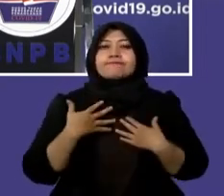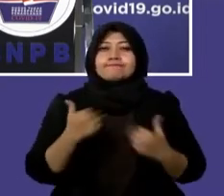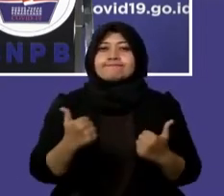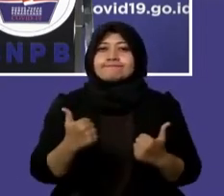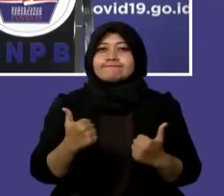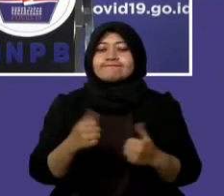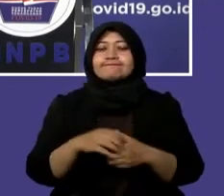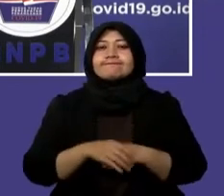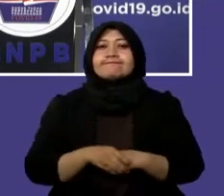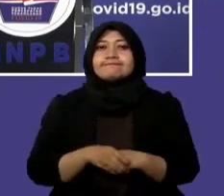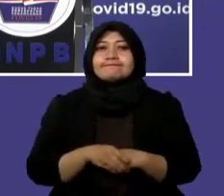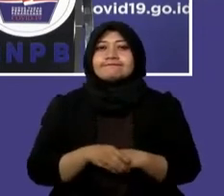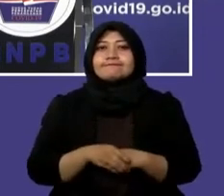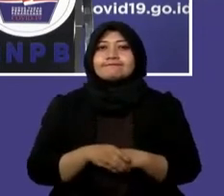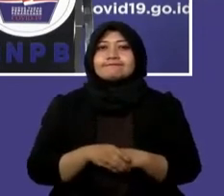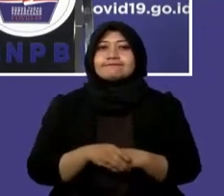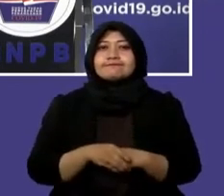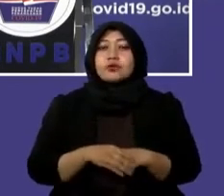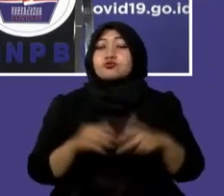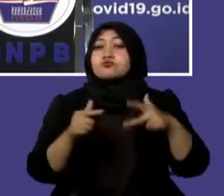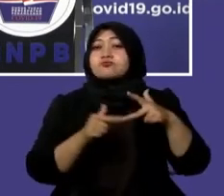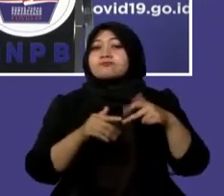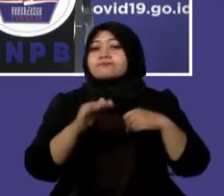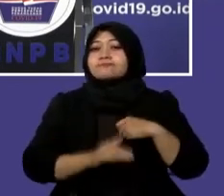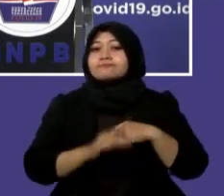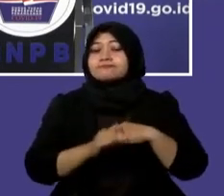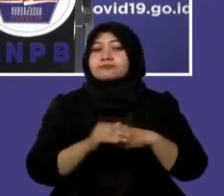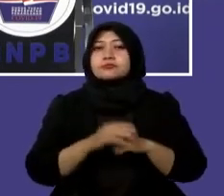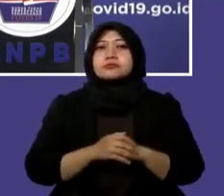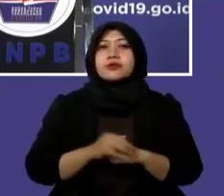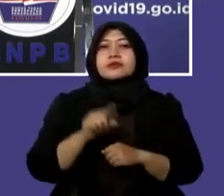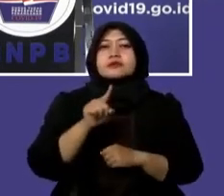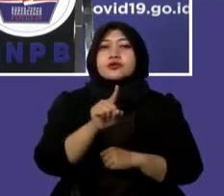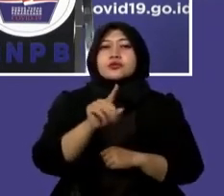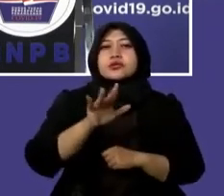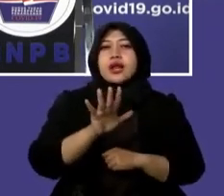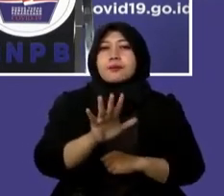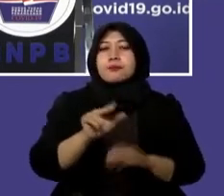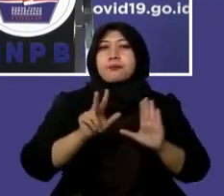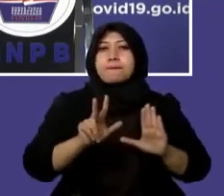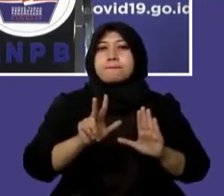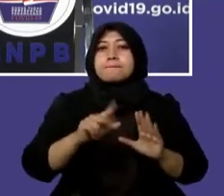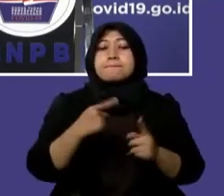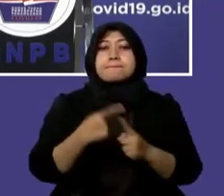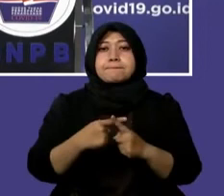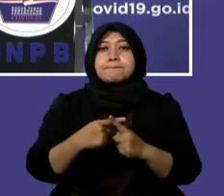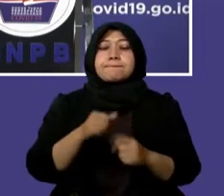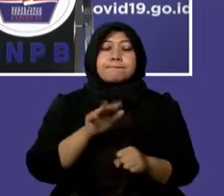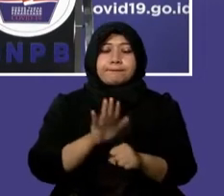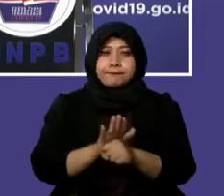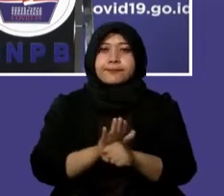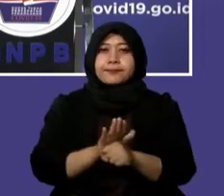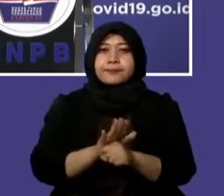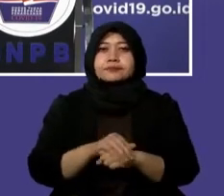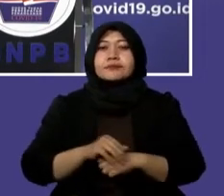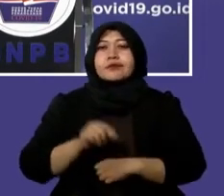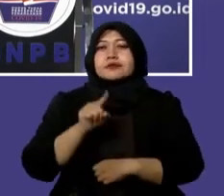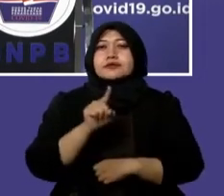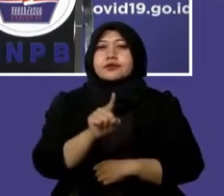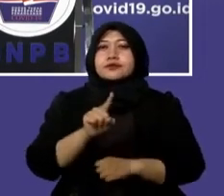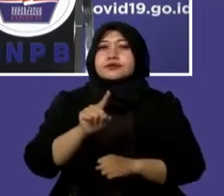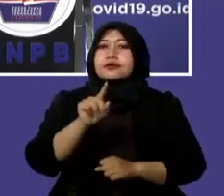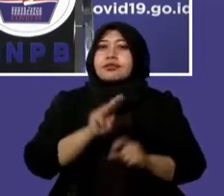sembuh. Sulawesi Selatan 158 kasus baru dan